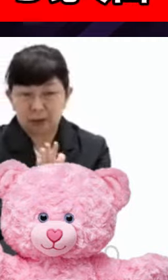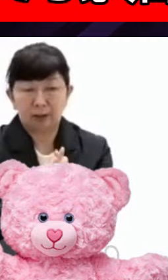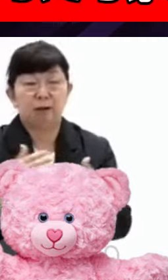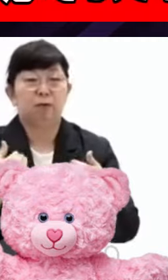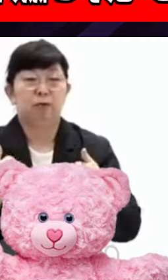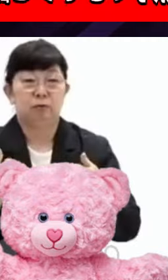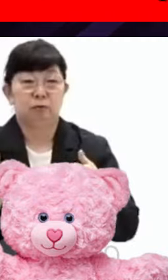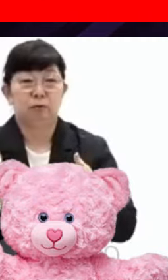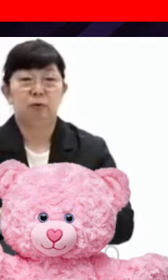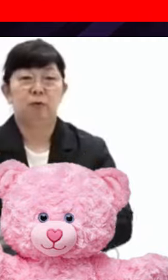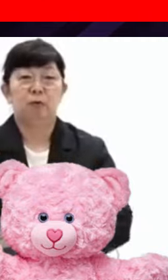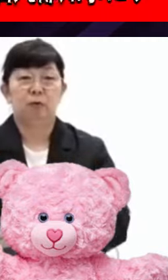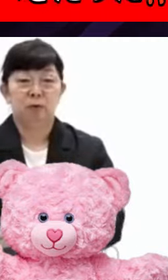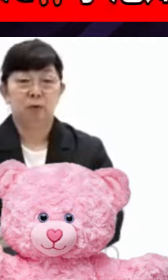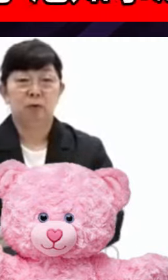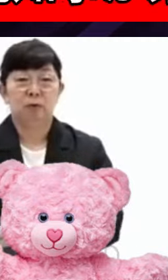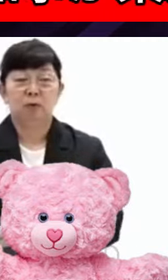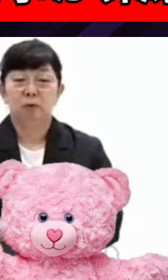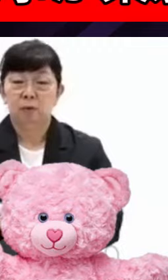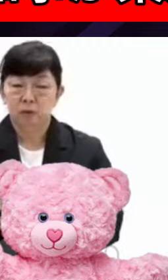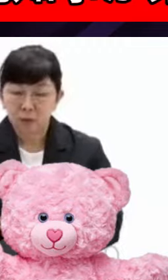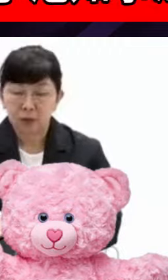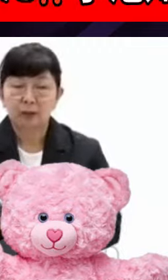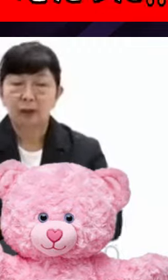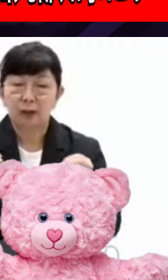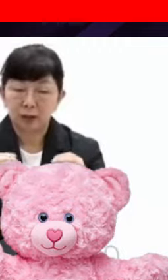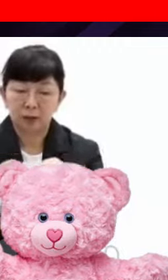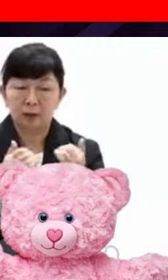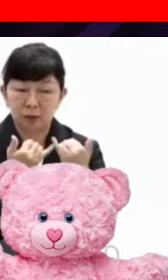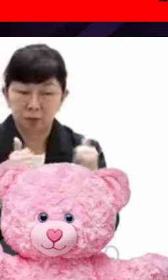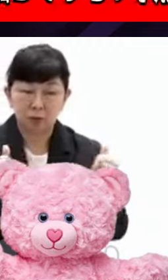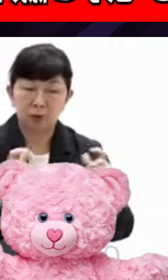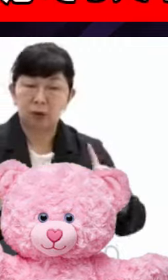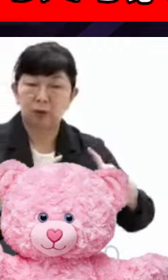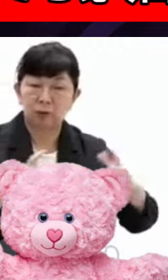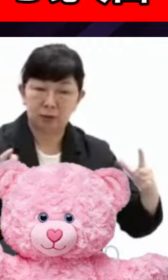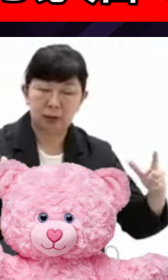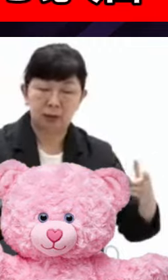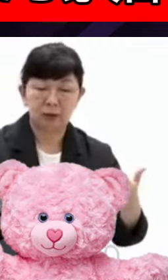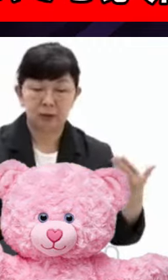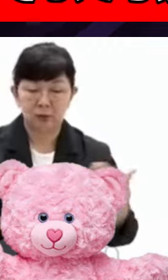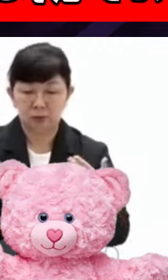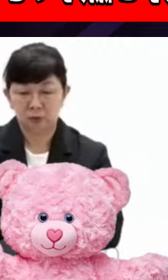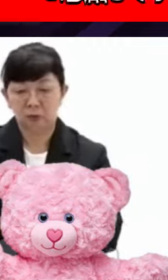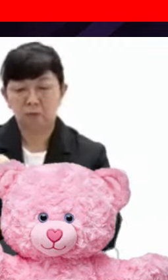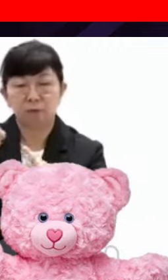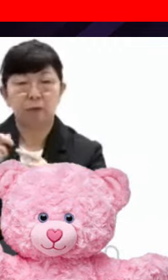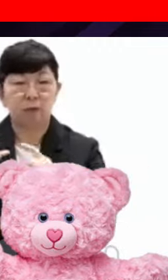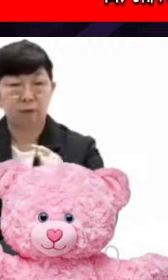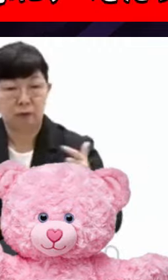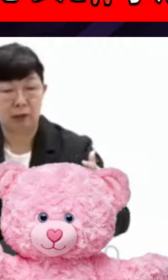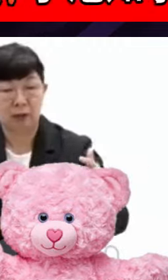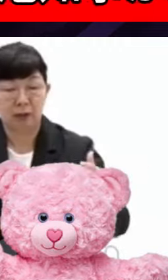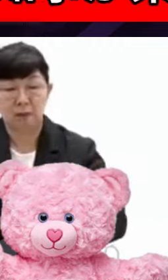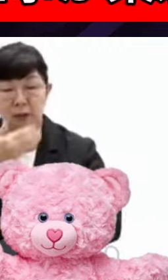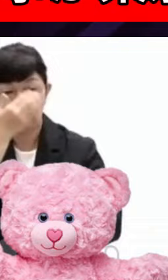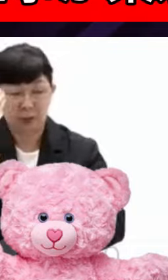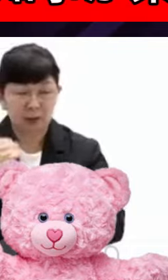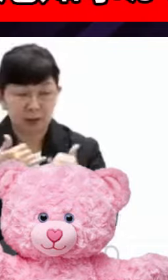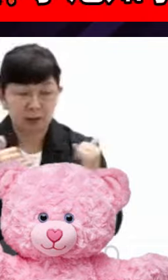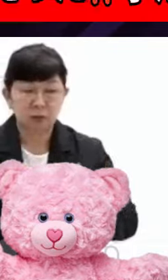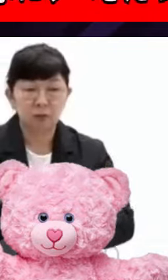が人をまた呼び雇用を作り、そしてまた次の世代を育ててい